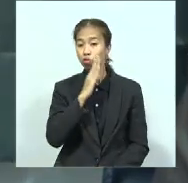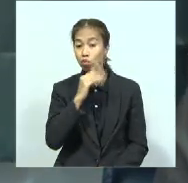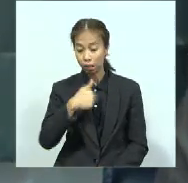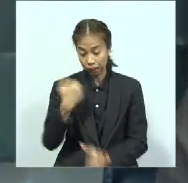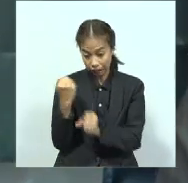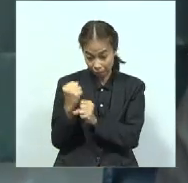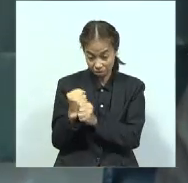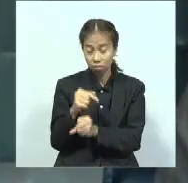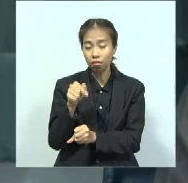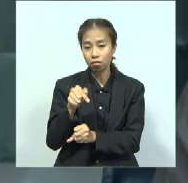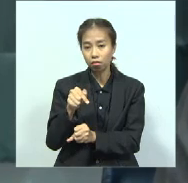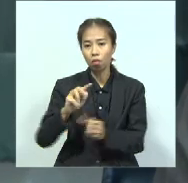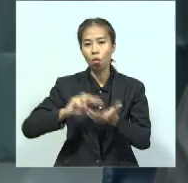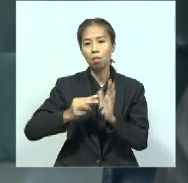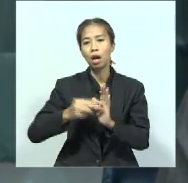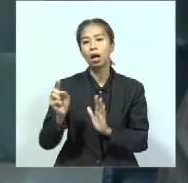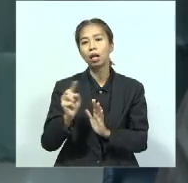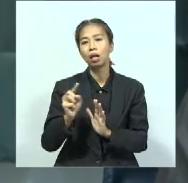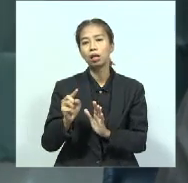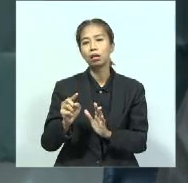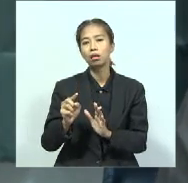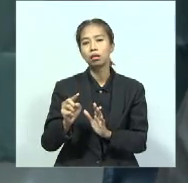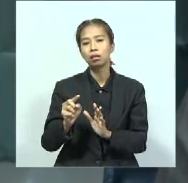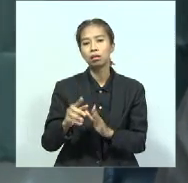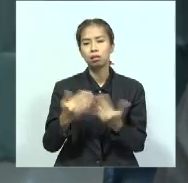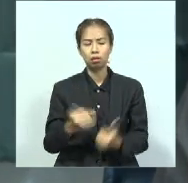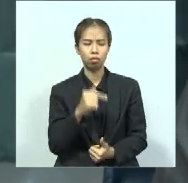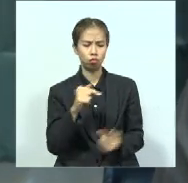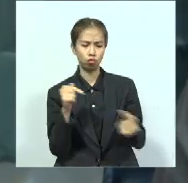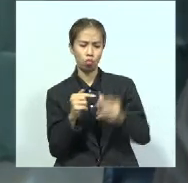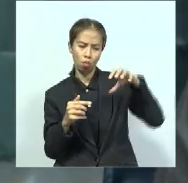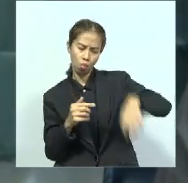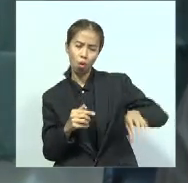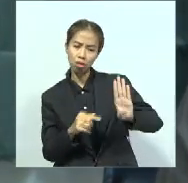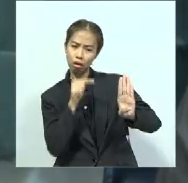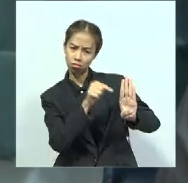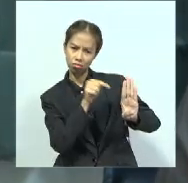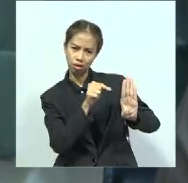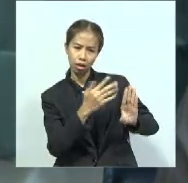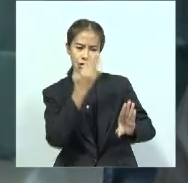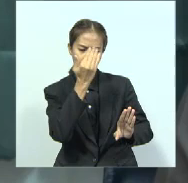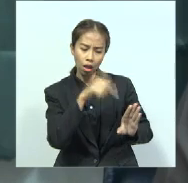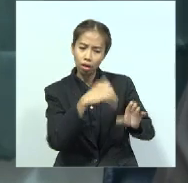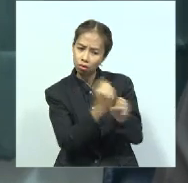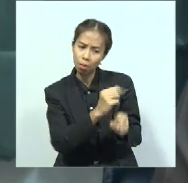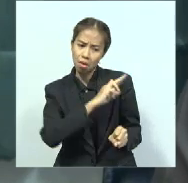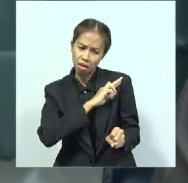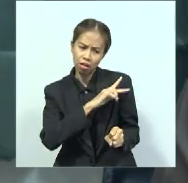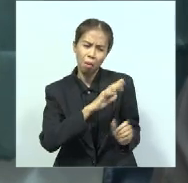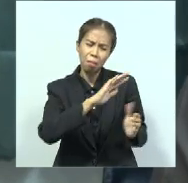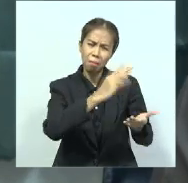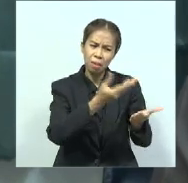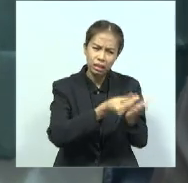งว่าวันนี้ก็ต้องยกระดับจิตใจของผู้ประกอบการนะครับทั้งไม่ได้ผลิตเองก็ตามหรือเอาเข้ามาก็ต